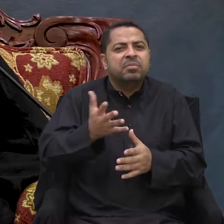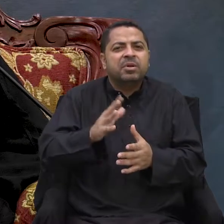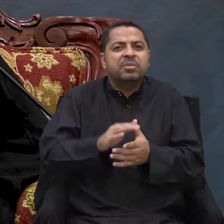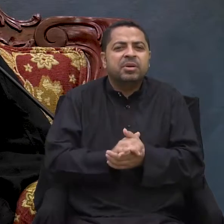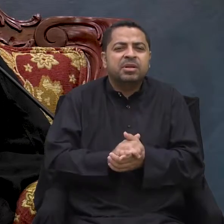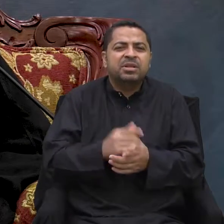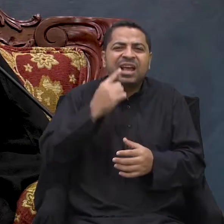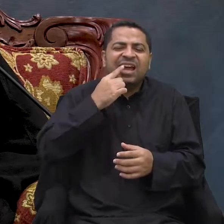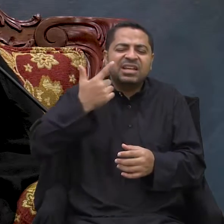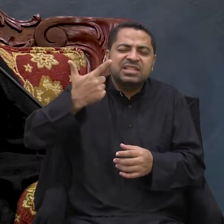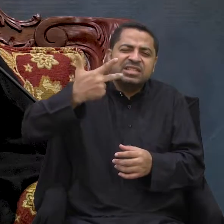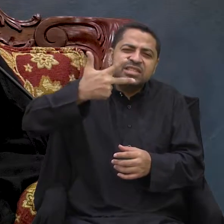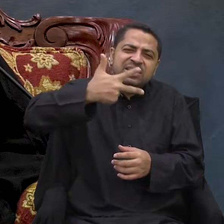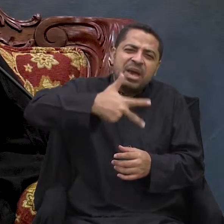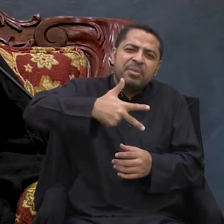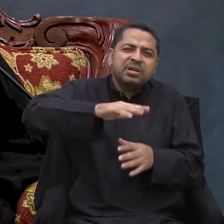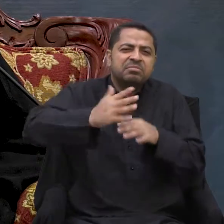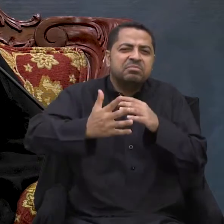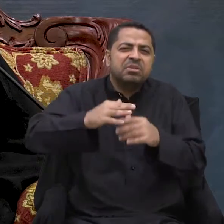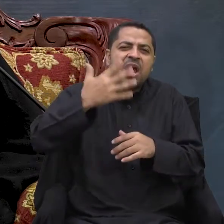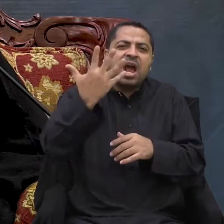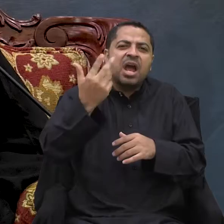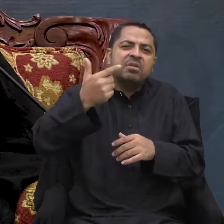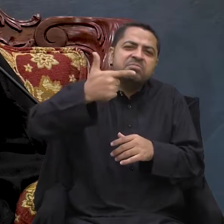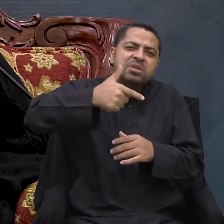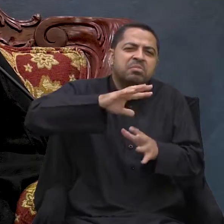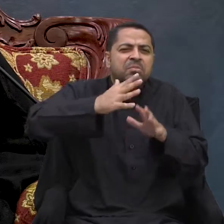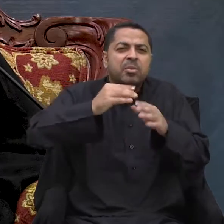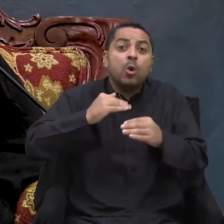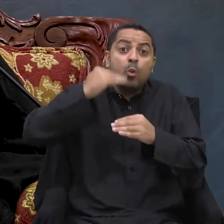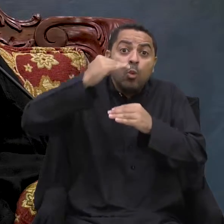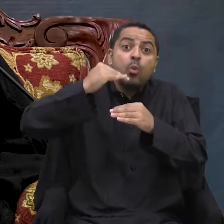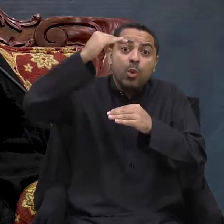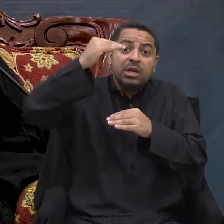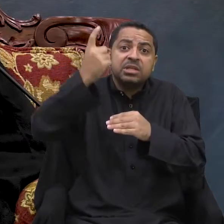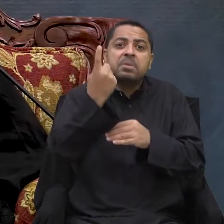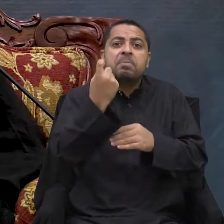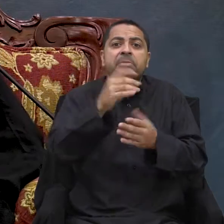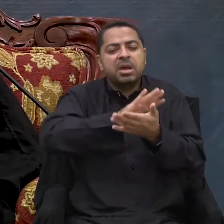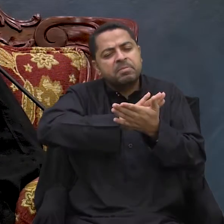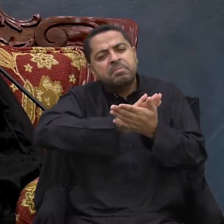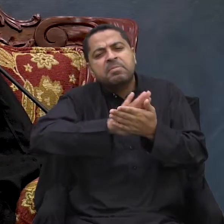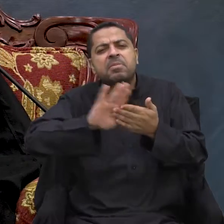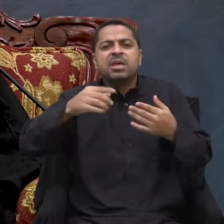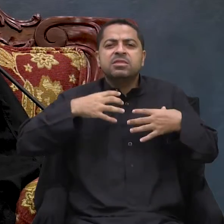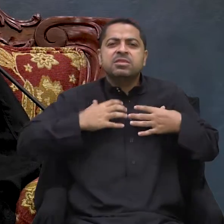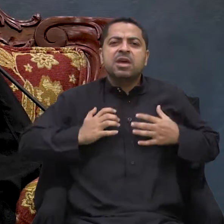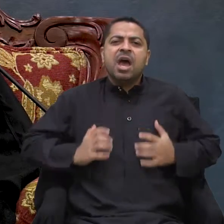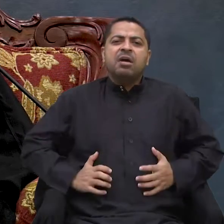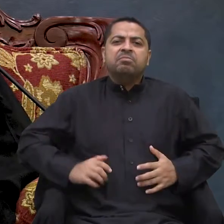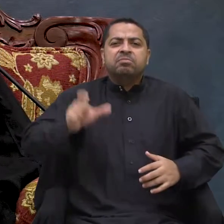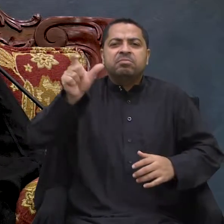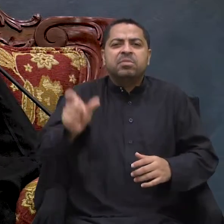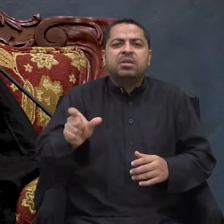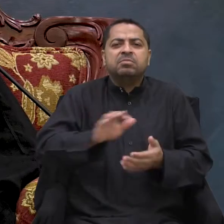في أزمنتنا ما بعد 100 من السنين. هذا حد عمر